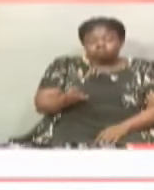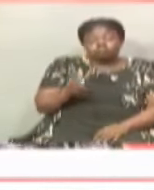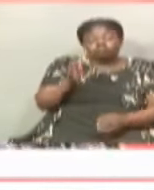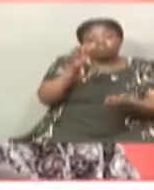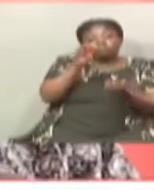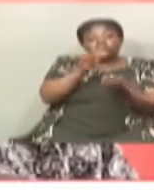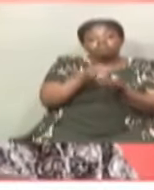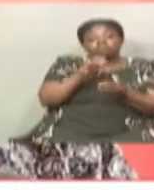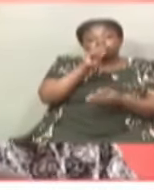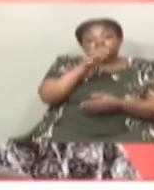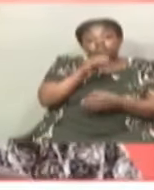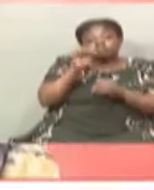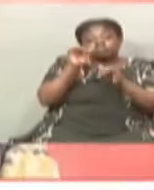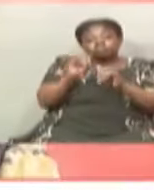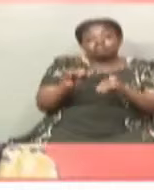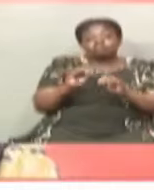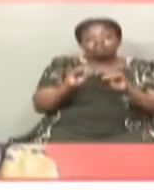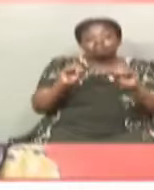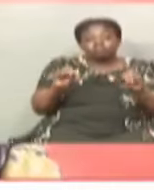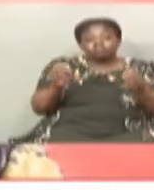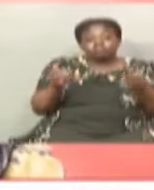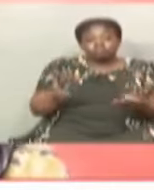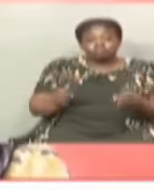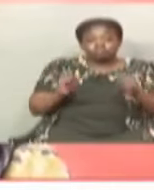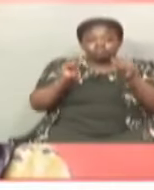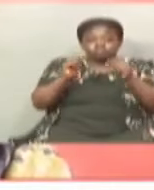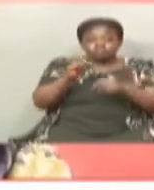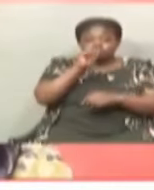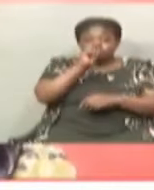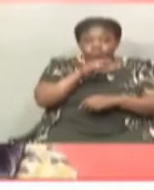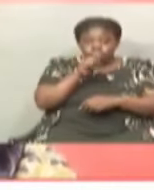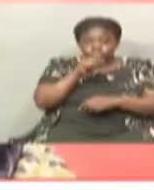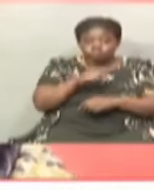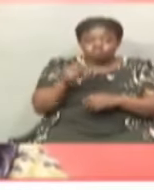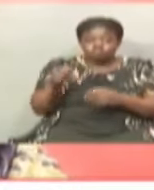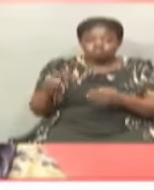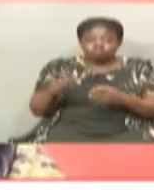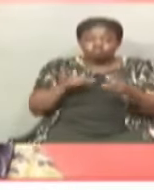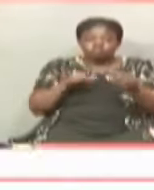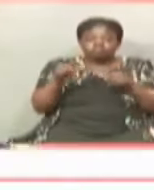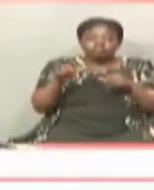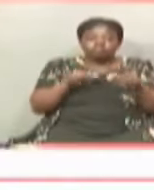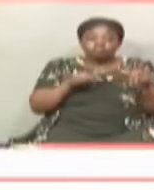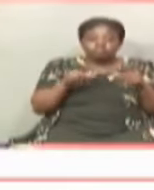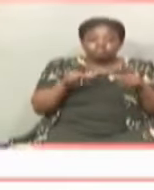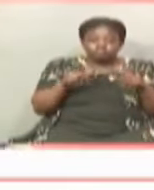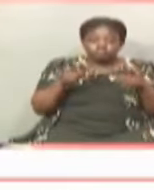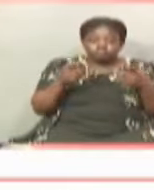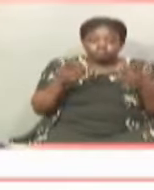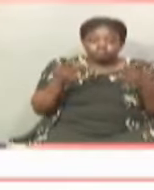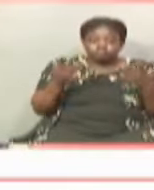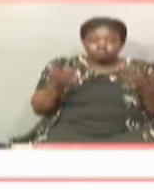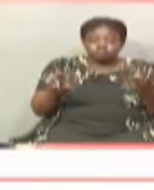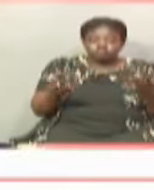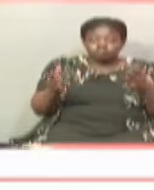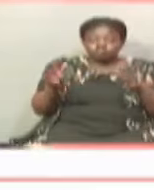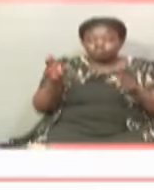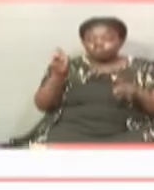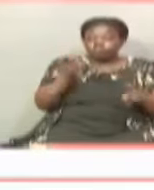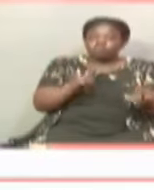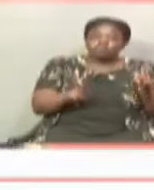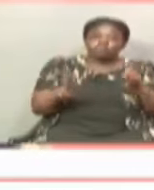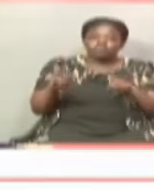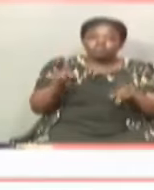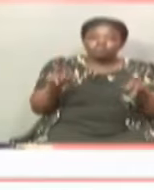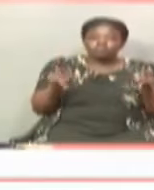w'enkoko tosigalayo. Nze ndese enkoko ennansi, enkoko nansangwa, embaata